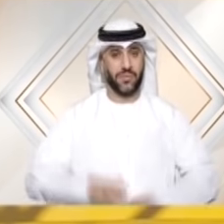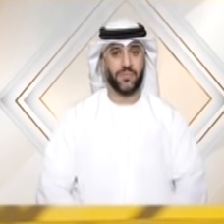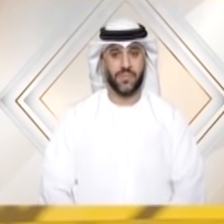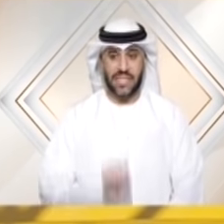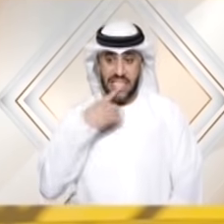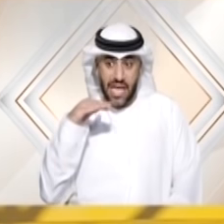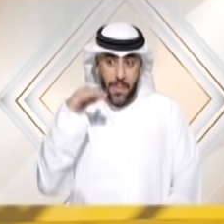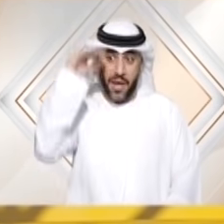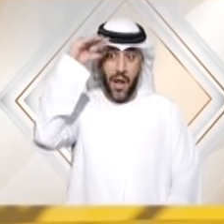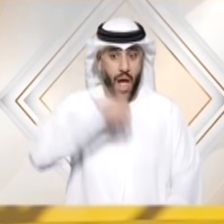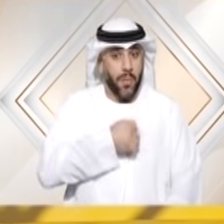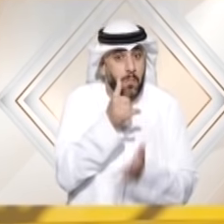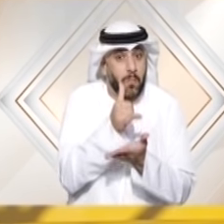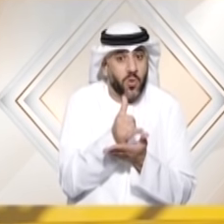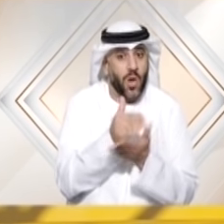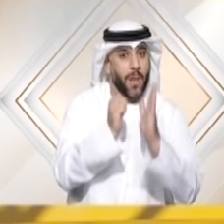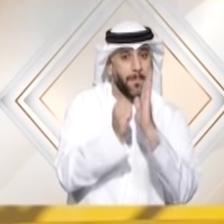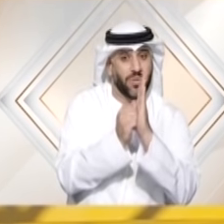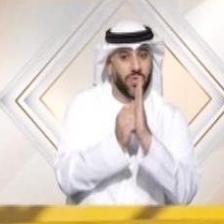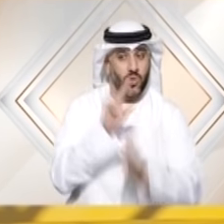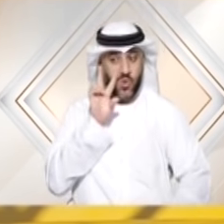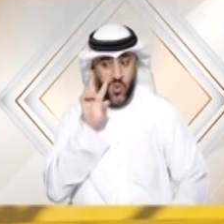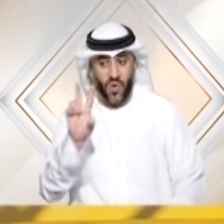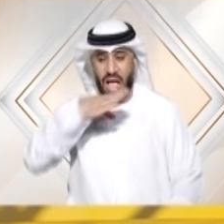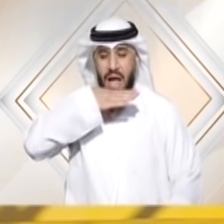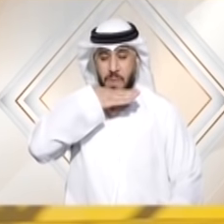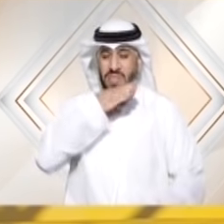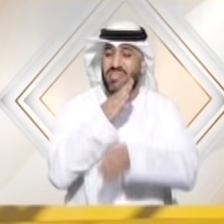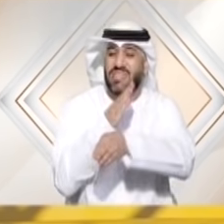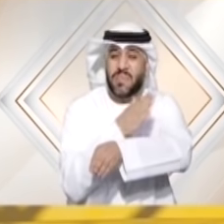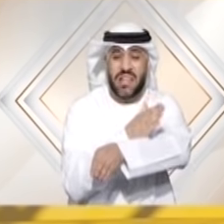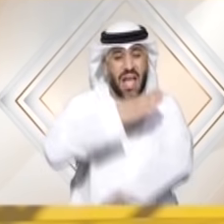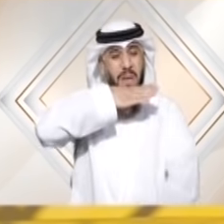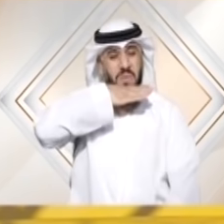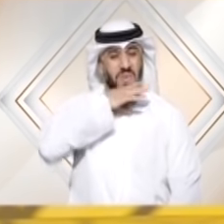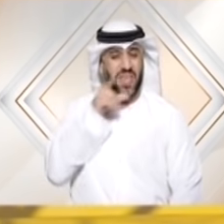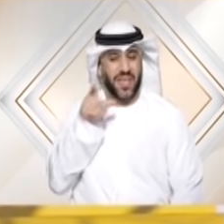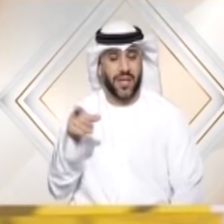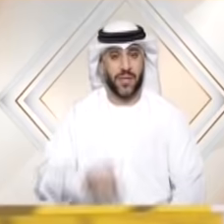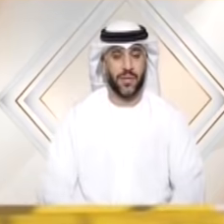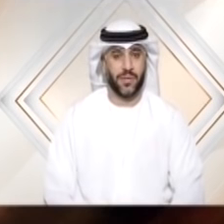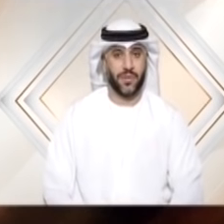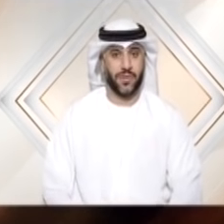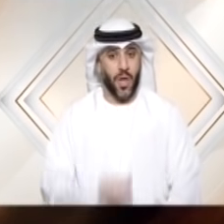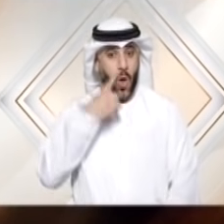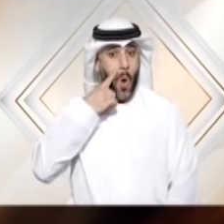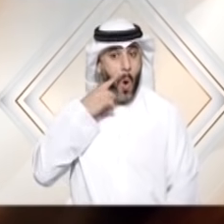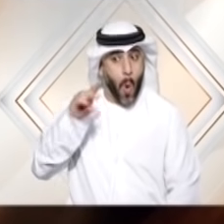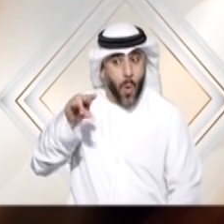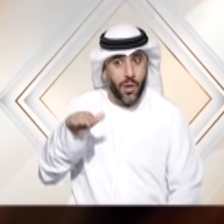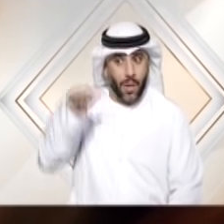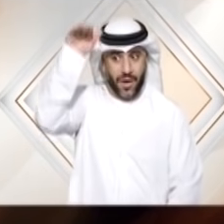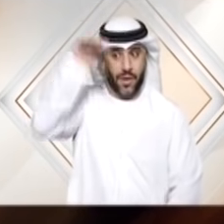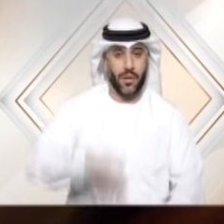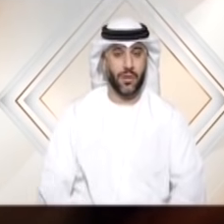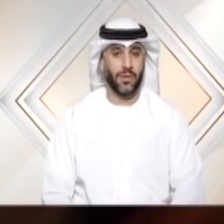وأنا مسؤولة عن البيت، وكنت شايفة أبوي قدامي الله يرحمه كان تعبان. نعم. الحين لما أخوي كبر فجأة،